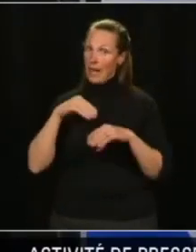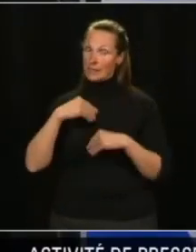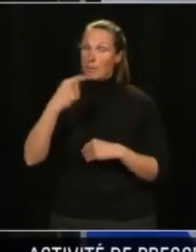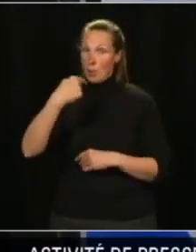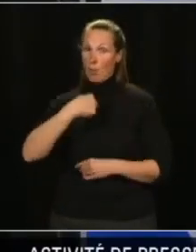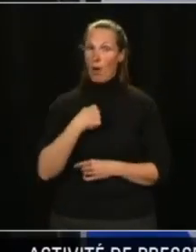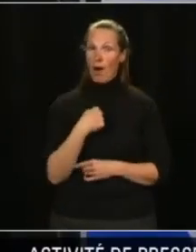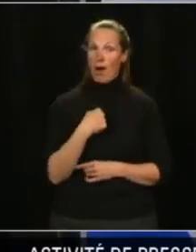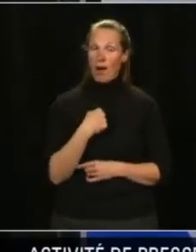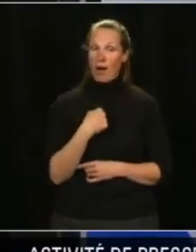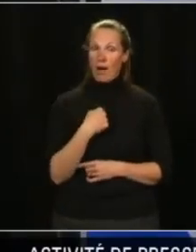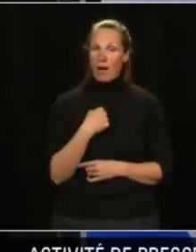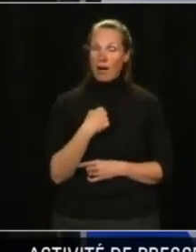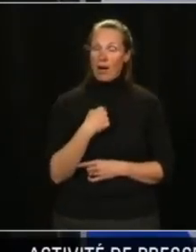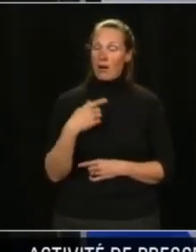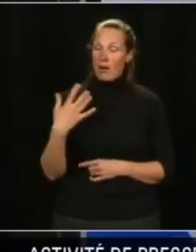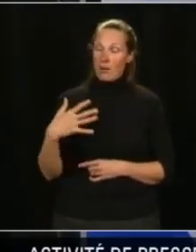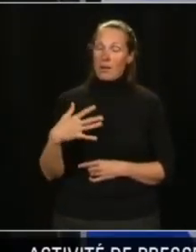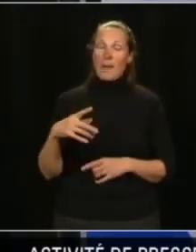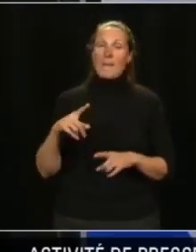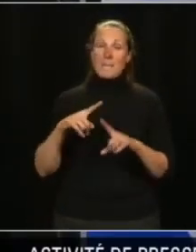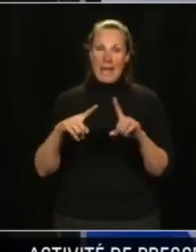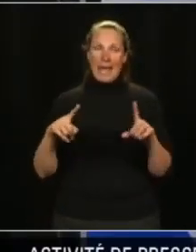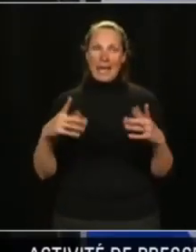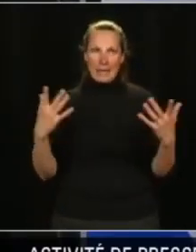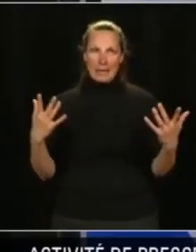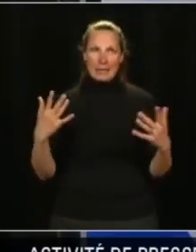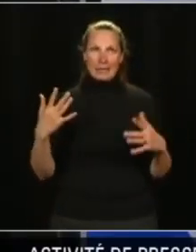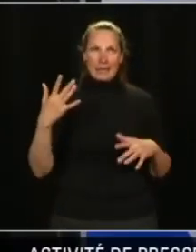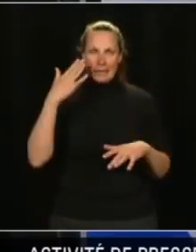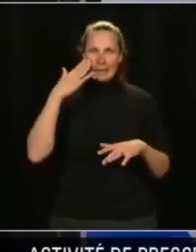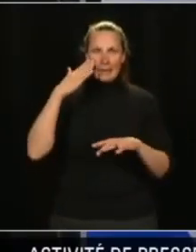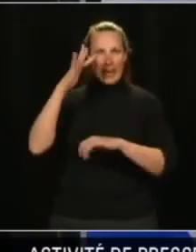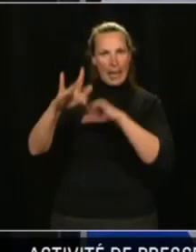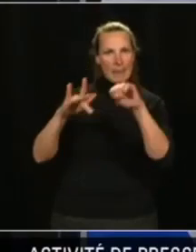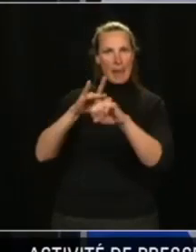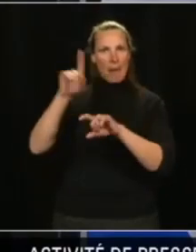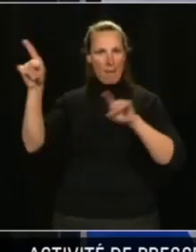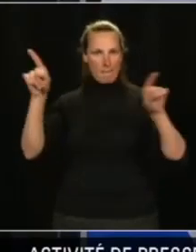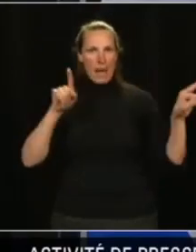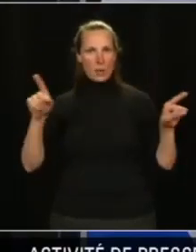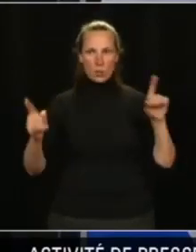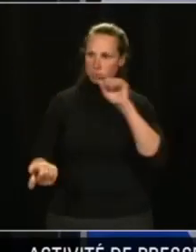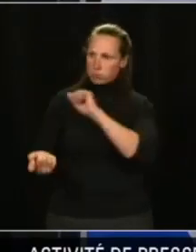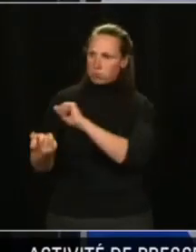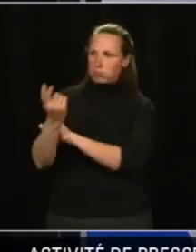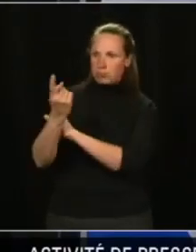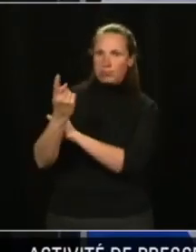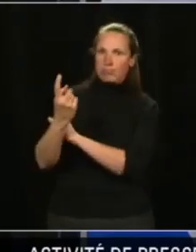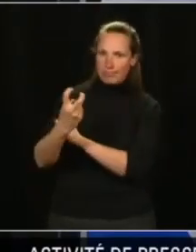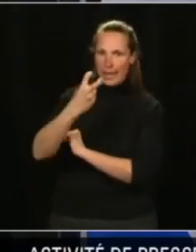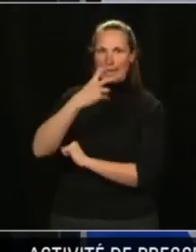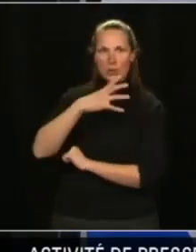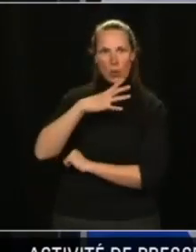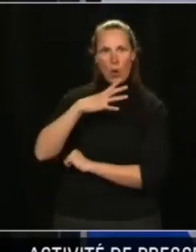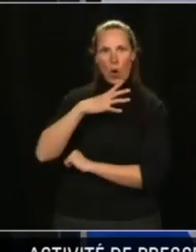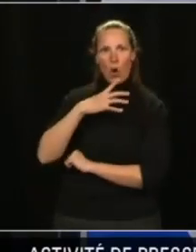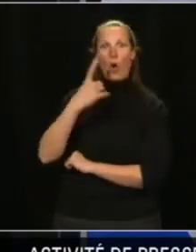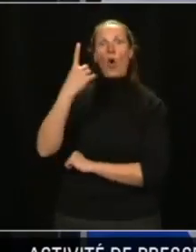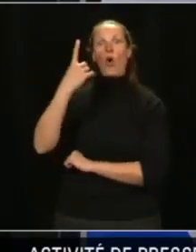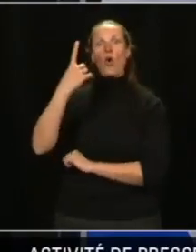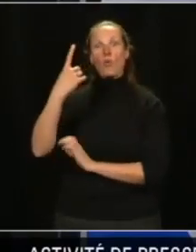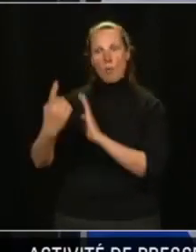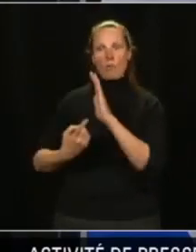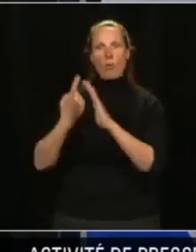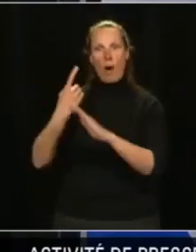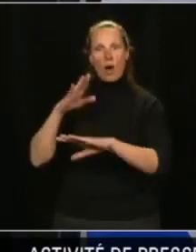le savait on avait une expérience ailleurs d'un monde où on disait il ya un risque une fois sur cent mid le